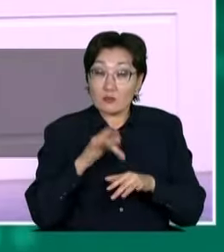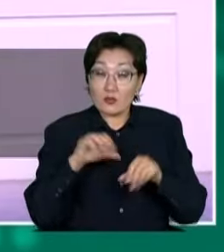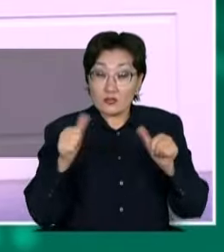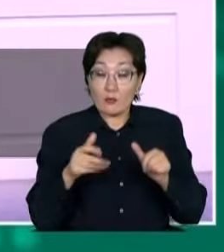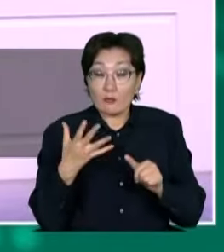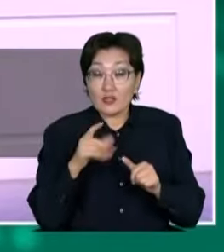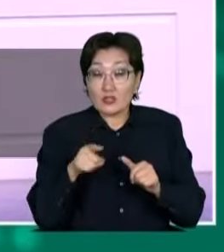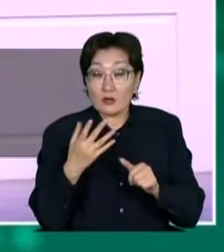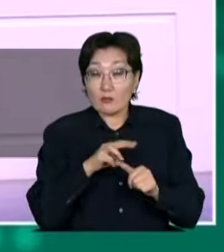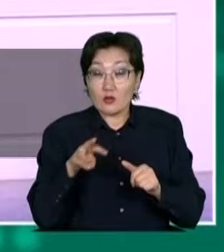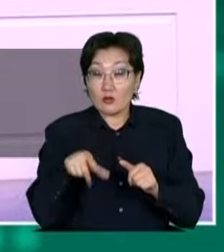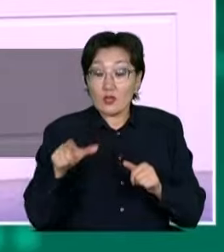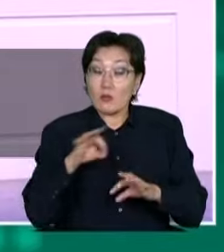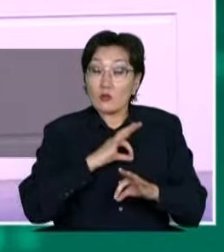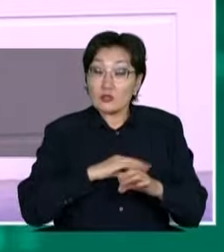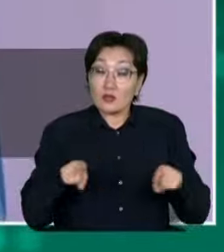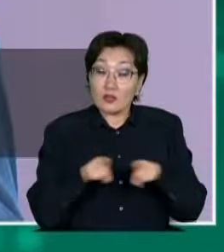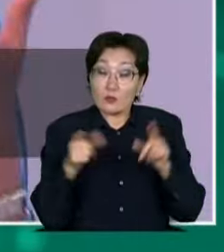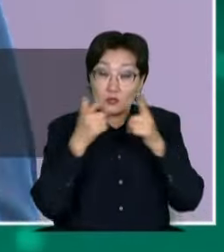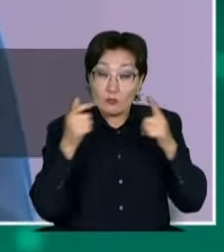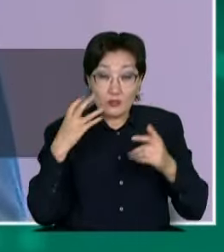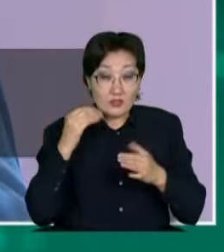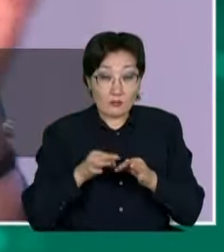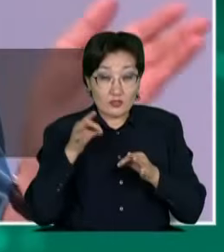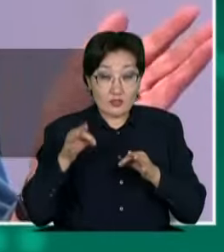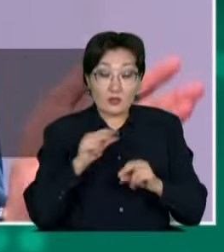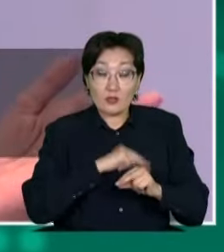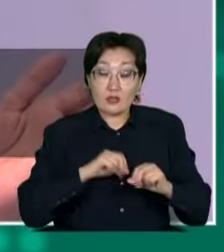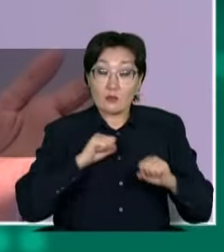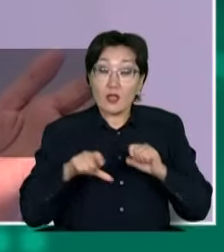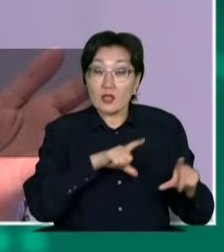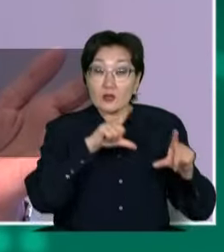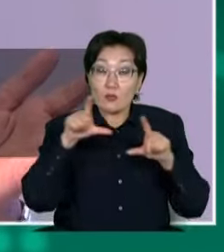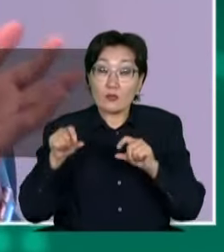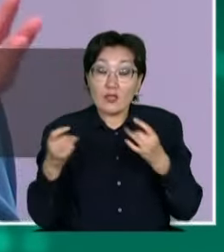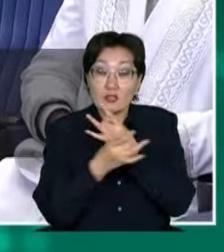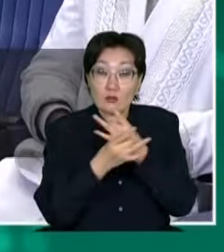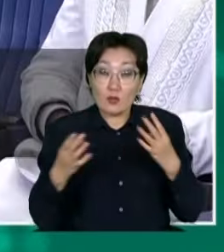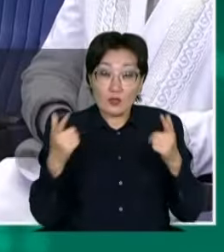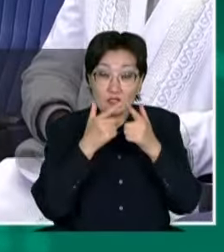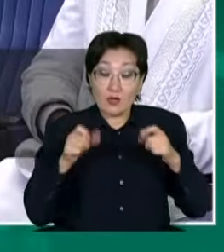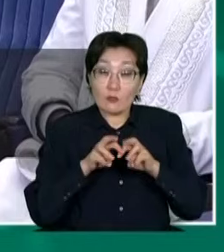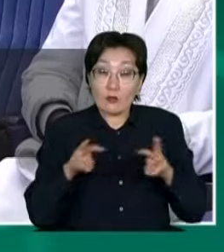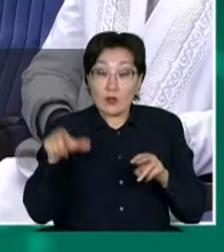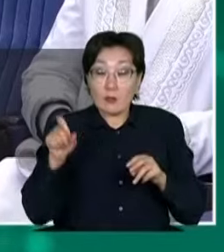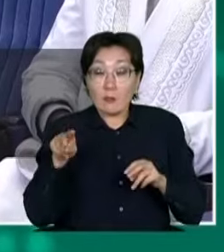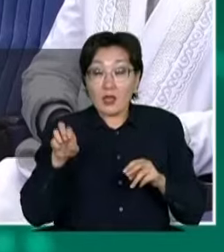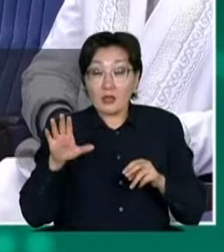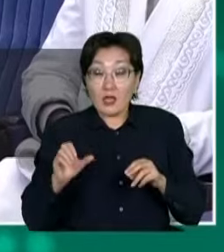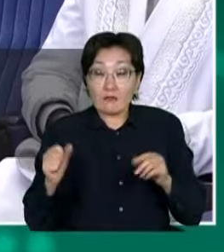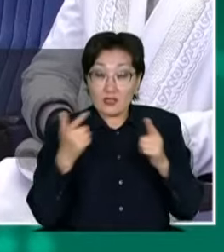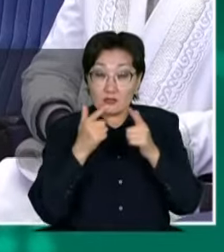5,5 миллионнан астам адам алыпты. Мұндай ақпаратты Алматы облысына жұмыс сапарымен барған мәдениет және ақпарат министрі Аида Балаева